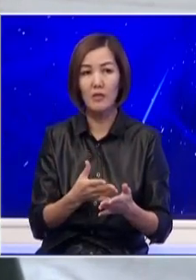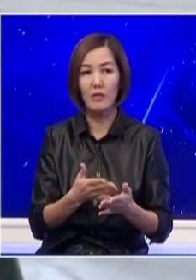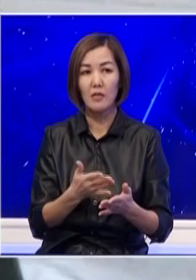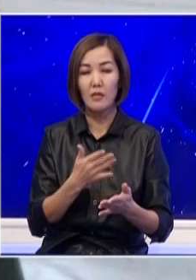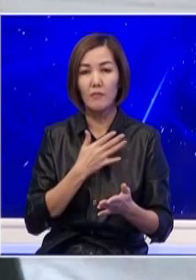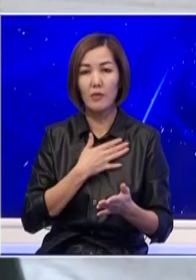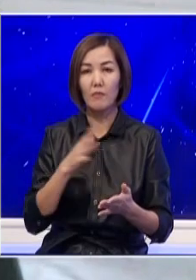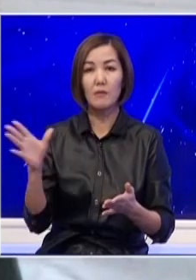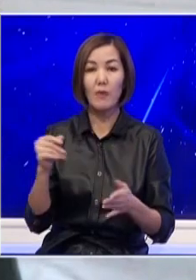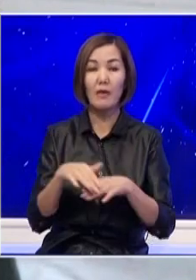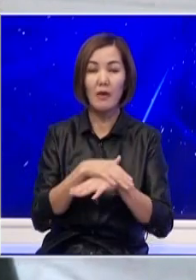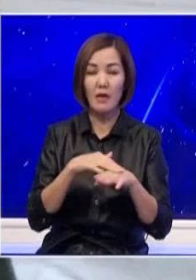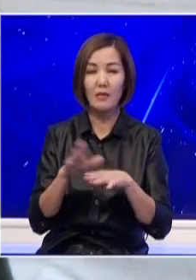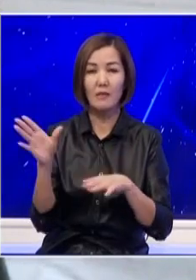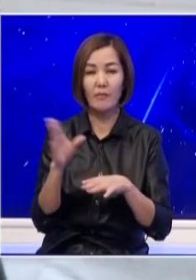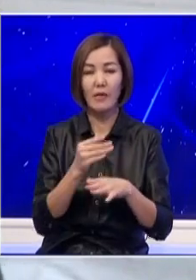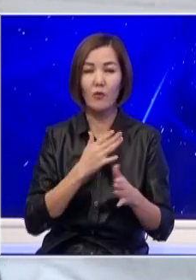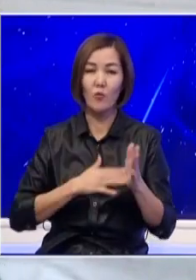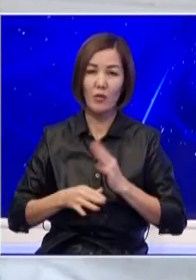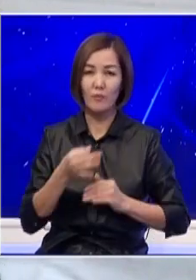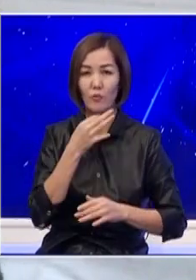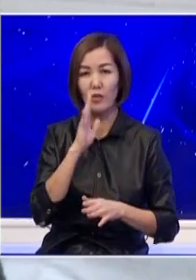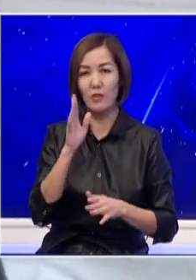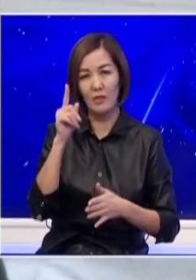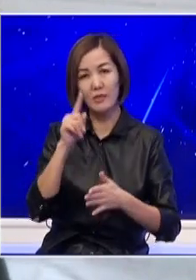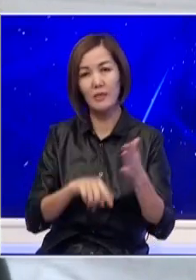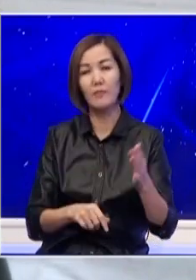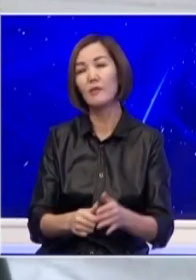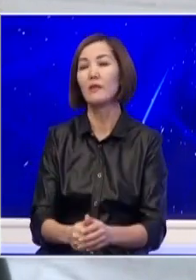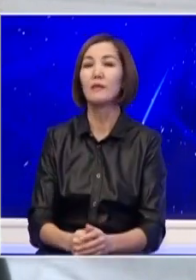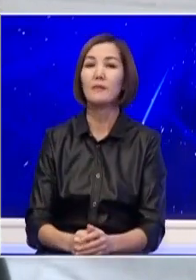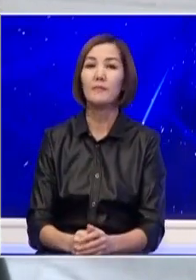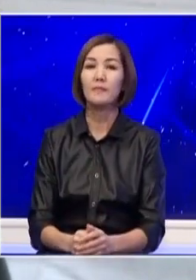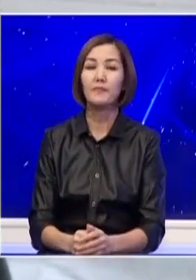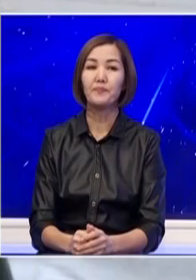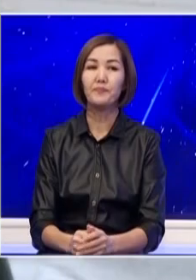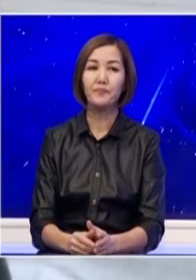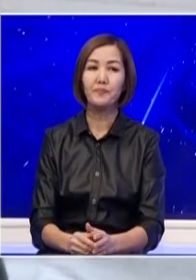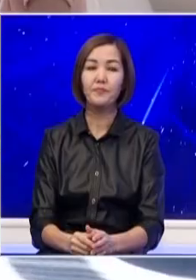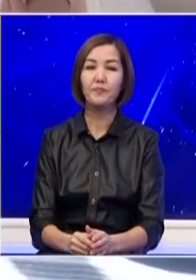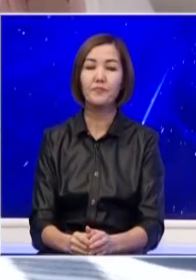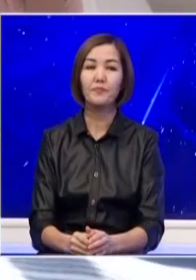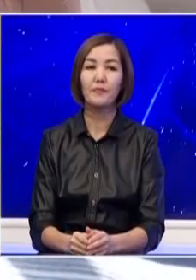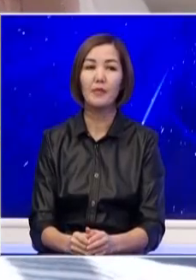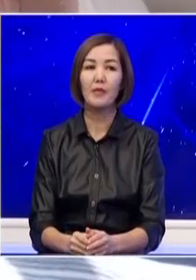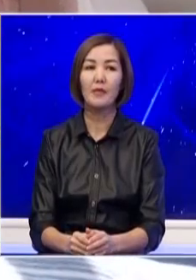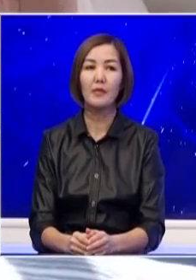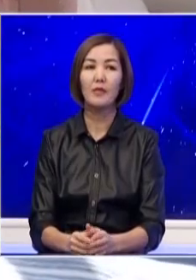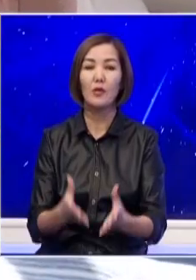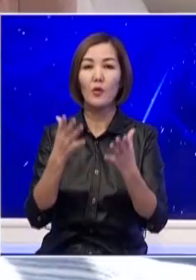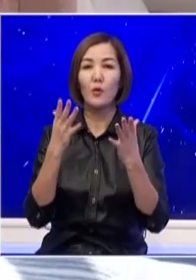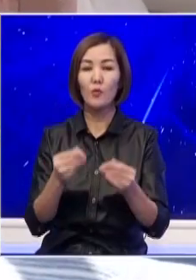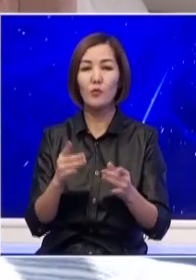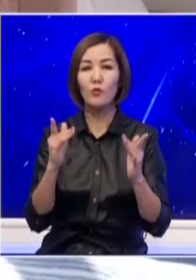емес, енді бүкіл кеген ауданының халқына ұнайды деп ойлаймын. Өте жақсы болып, құтты болсын. Стационарда 100